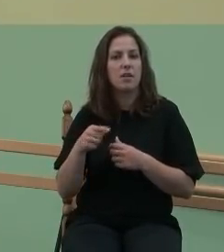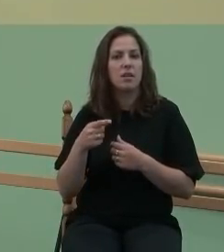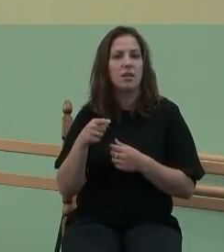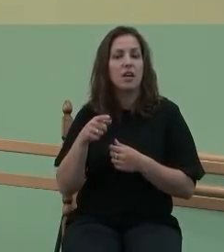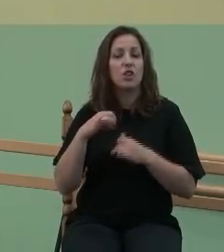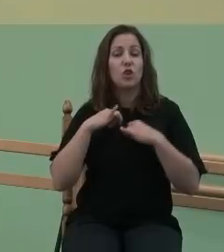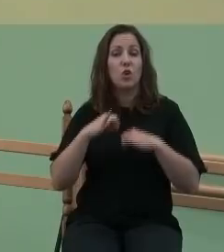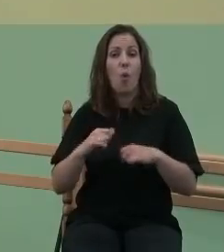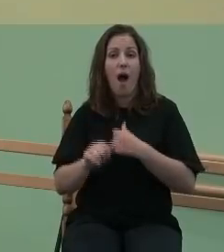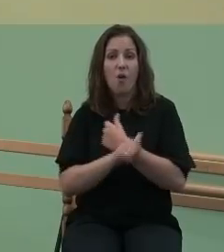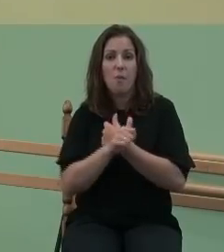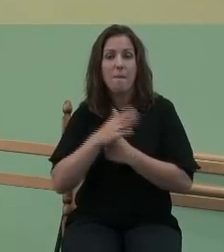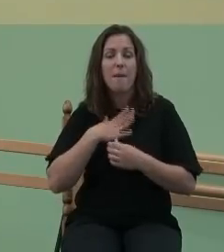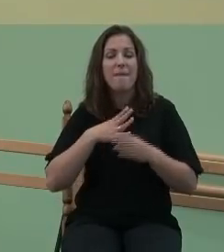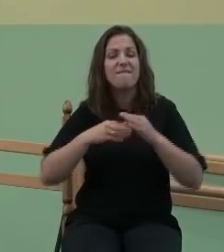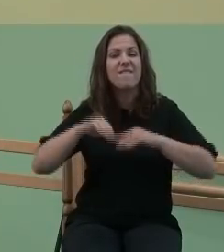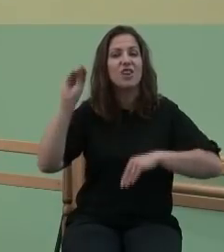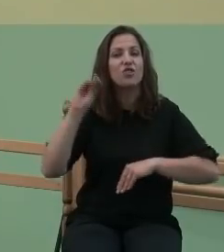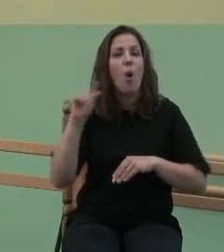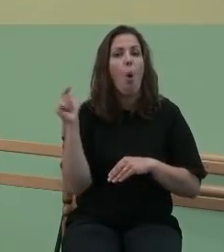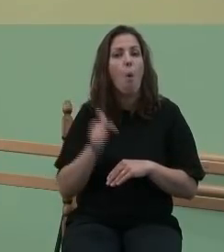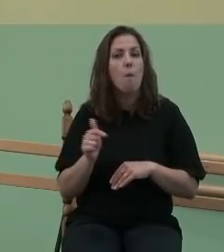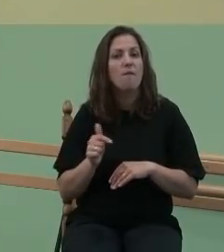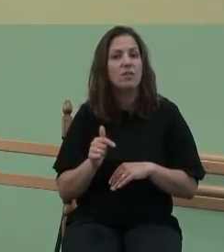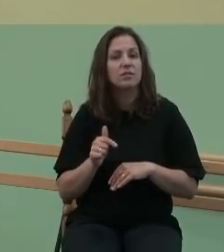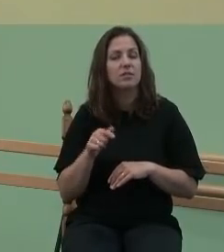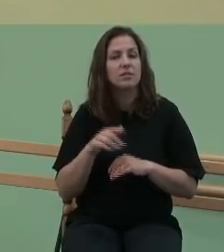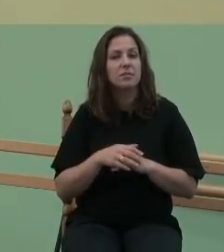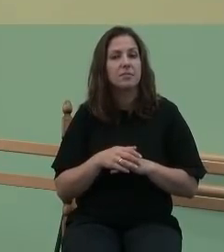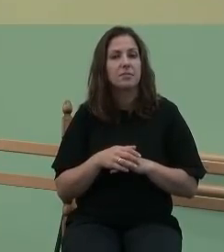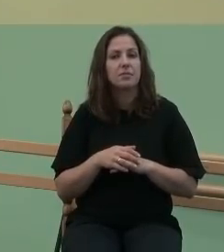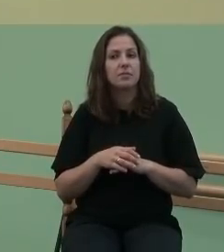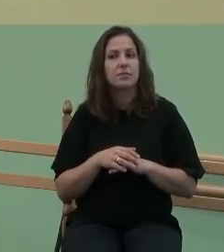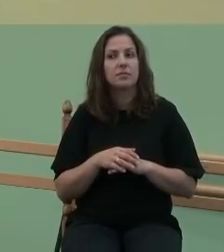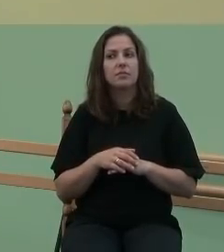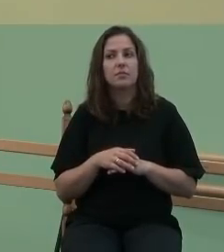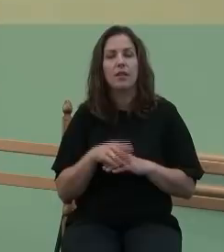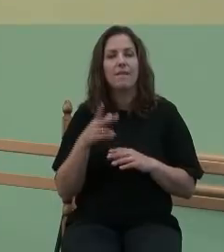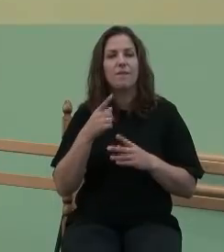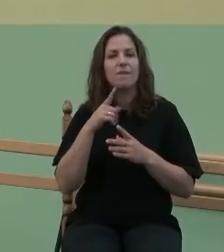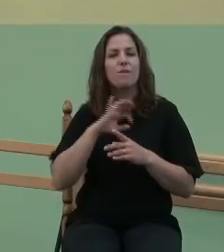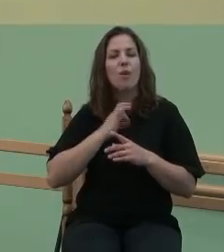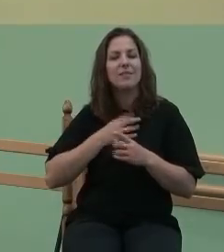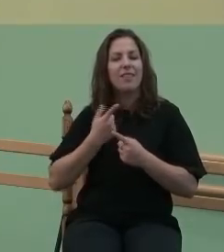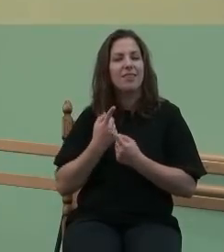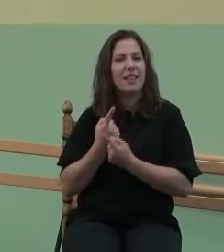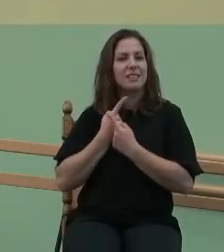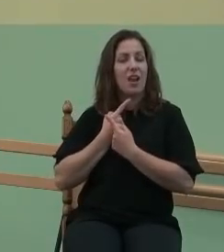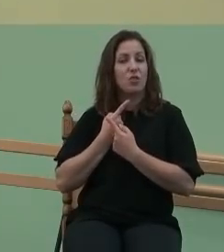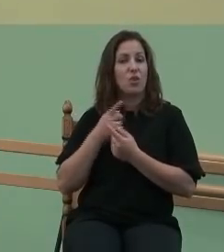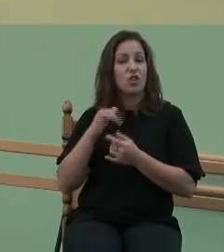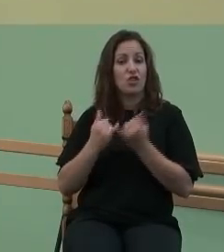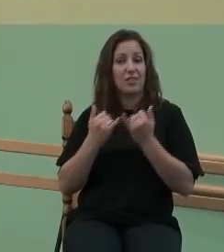sile argumentu mamy większe obowiązki, gdy idzie o zachowanie naszej własnej niezależności. I jeżeli o